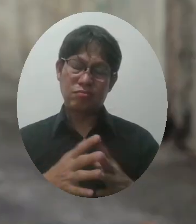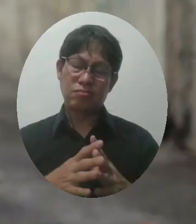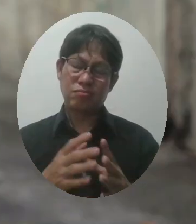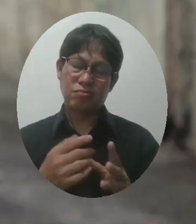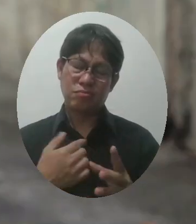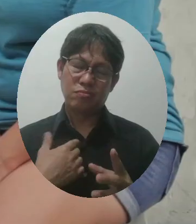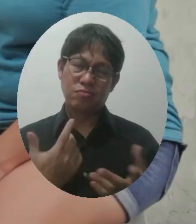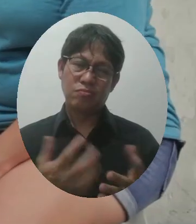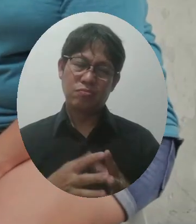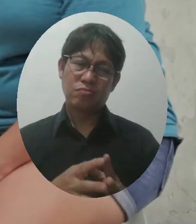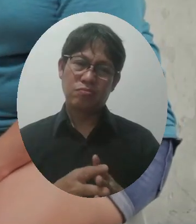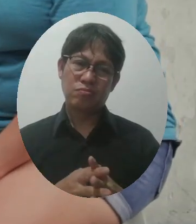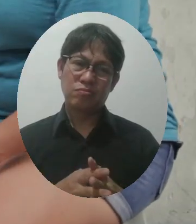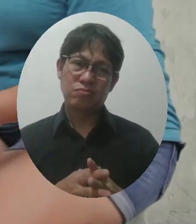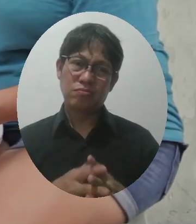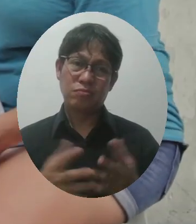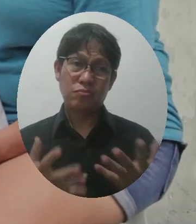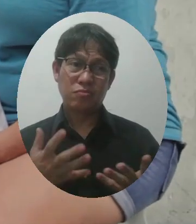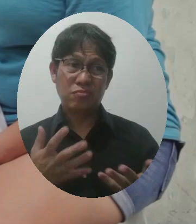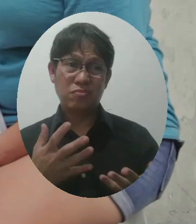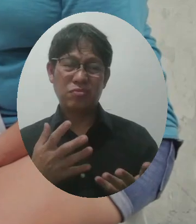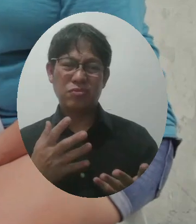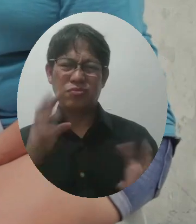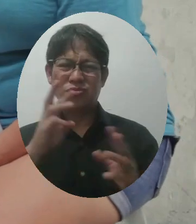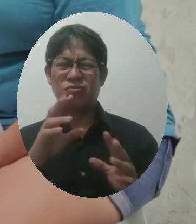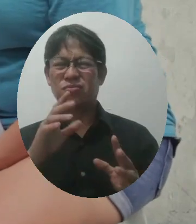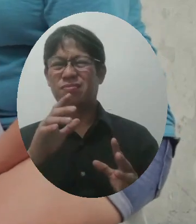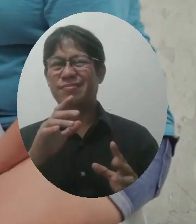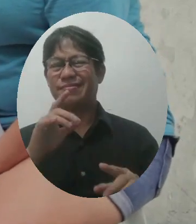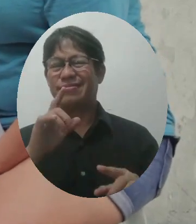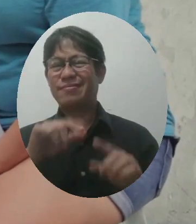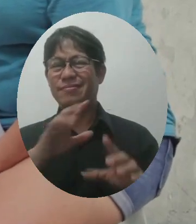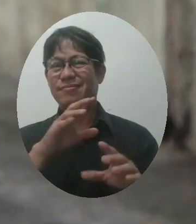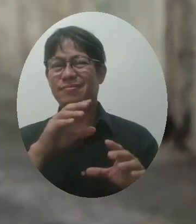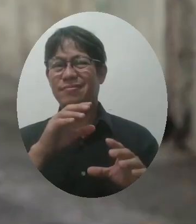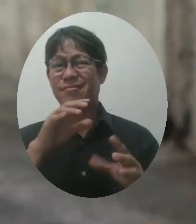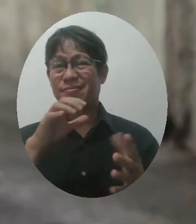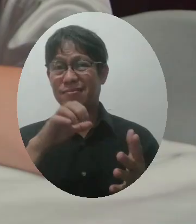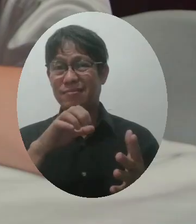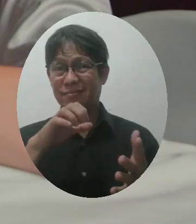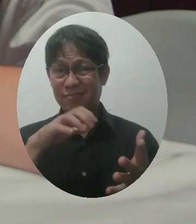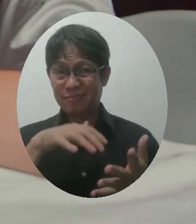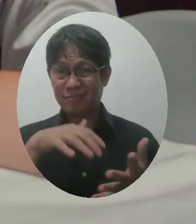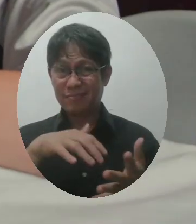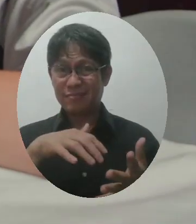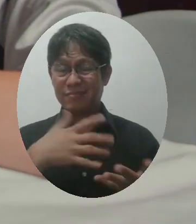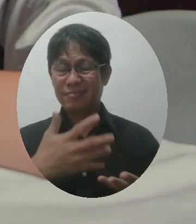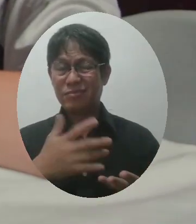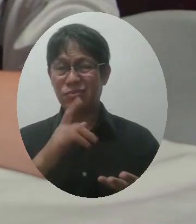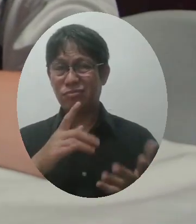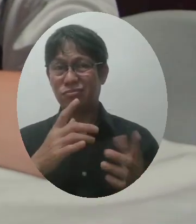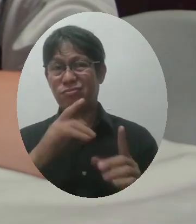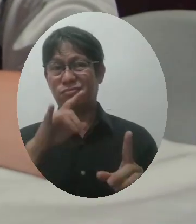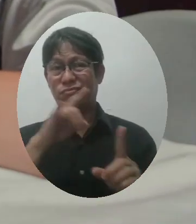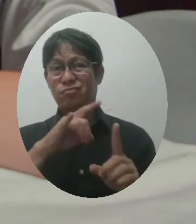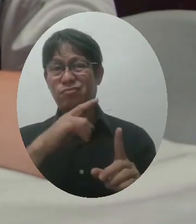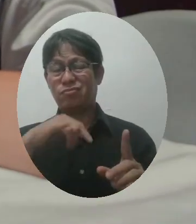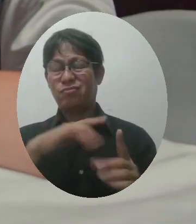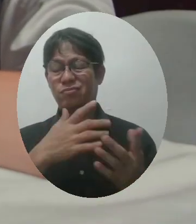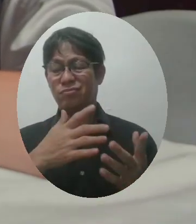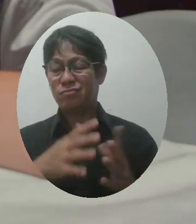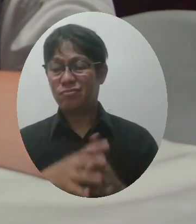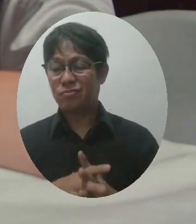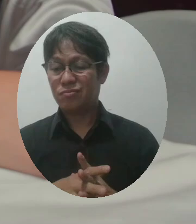siya makapag-aral o mabuli siya ng mga kaibigan niya. Iyon po yung masakit. Ngayon kasi, malapit na pasokan niya.